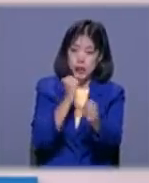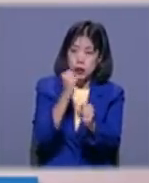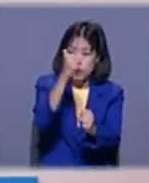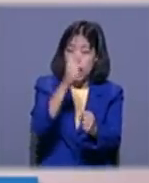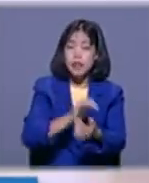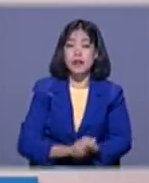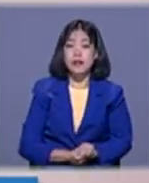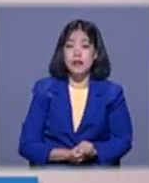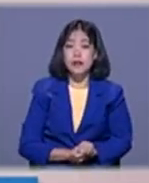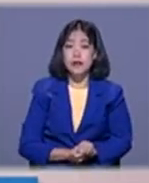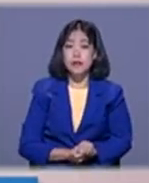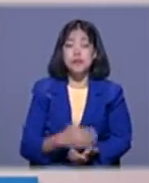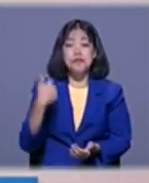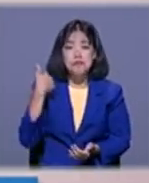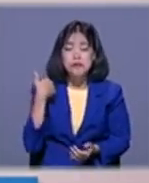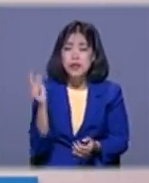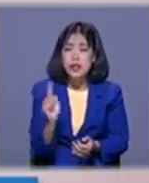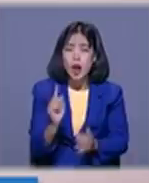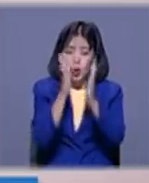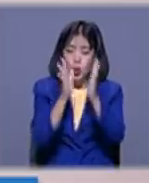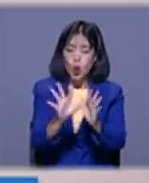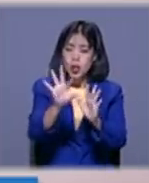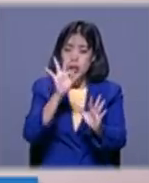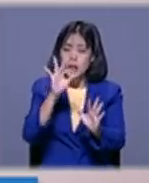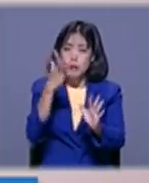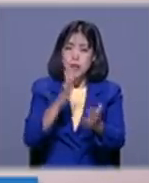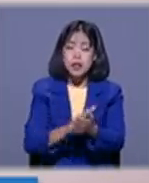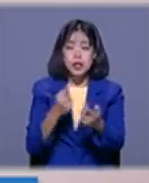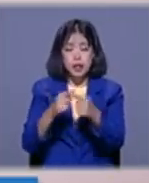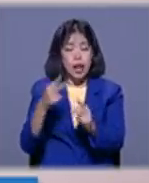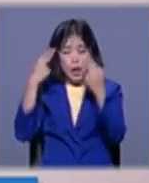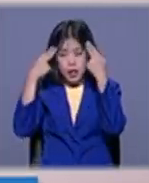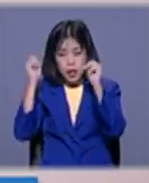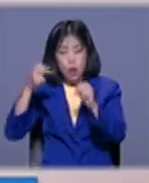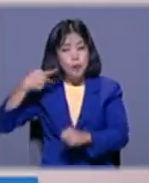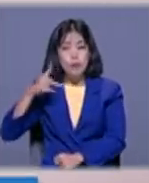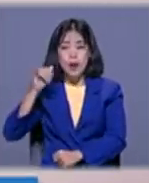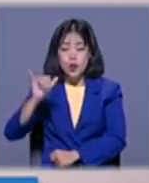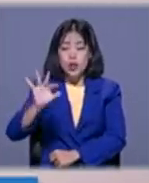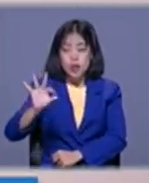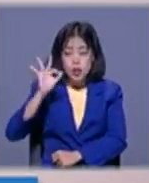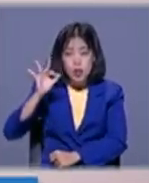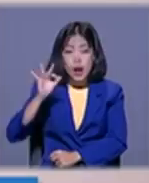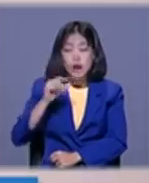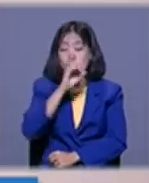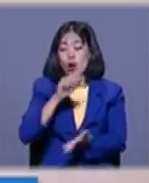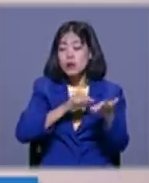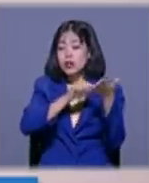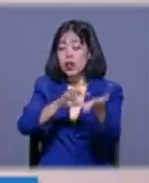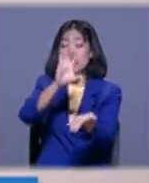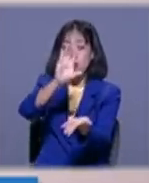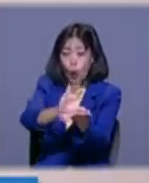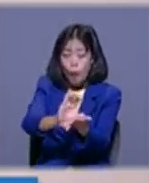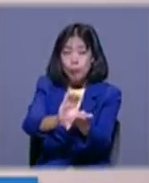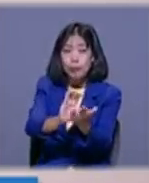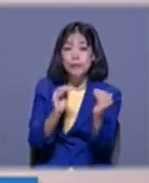อนและรวมทั้งวุฒิสมาชิกซึ่งประชาชนไม่ได้เลือกแต่พลเอกประยุทธ์เป็นคนเลือกนั้นจะเป็นคนเสนองบประมาณเท่ากับผู้แทนราษ